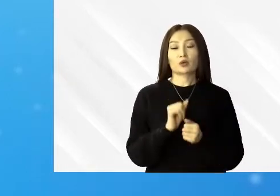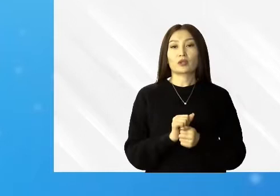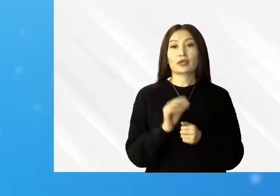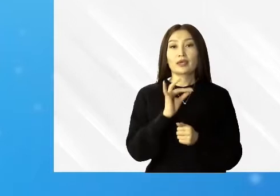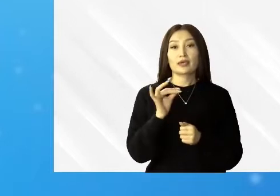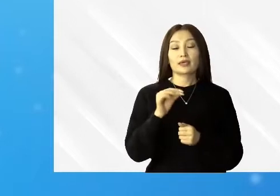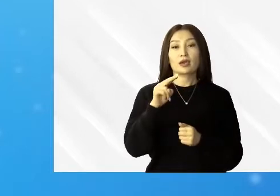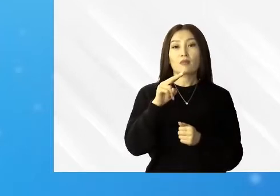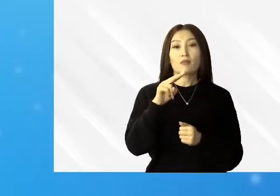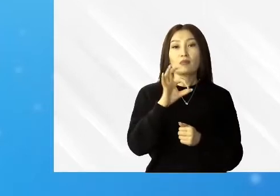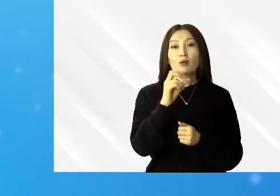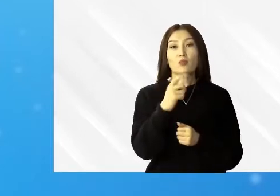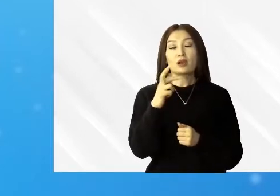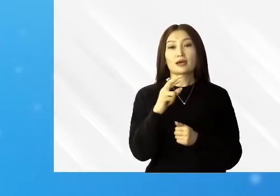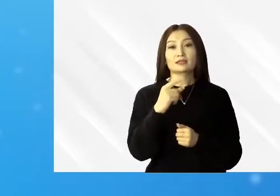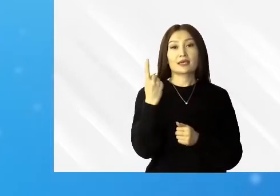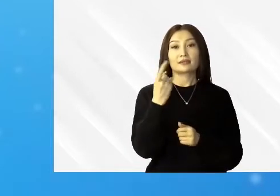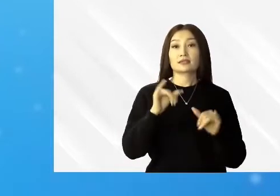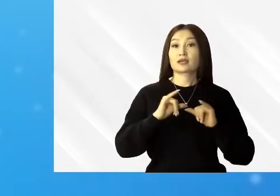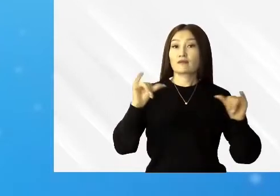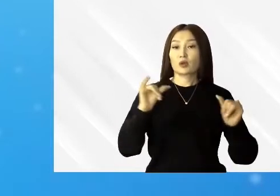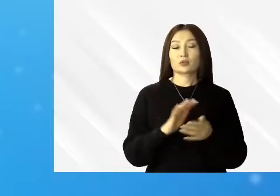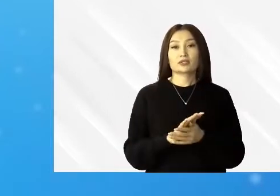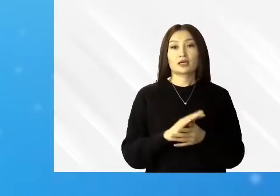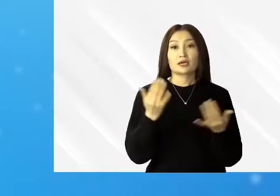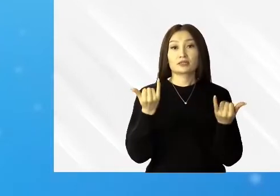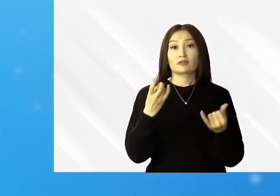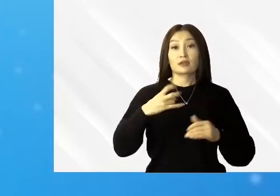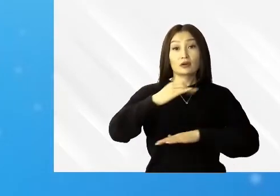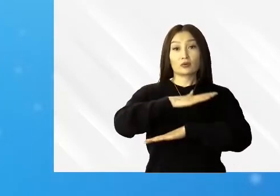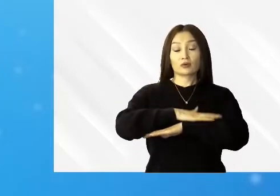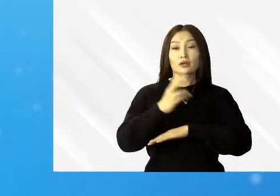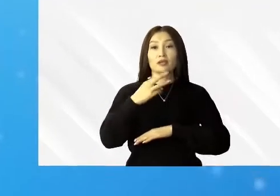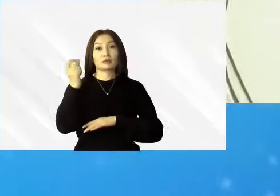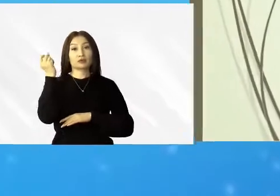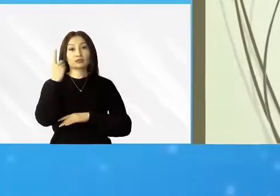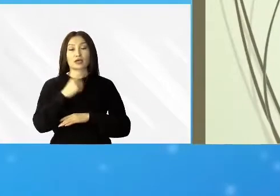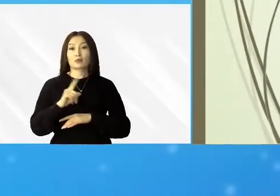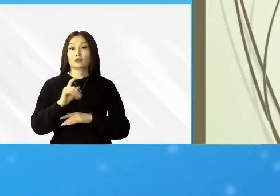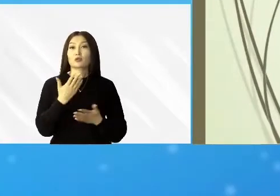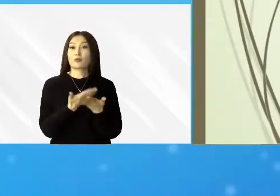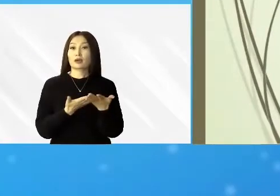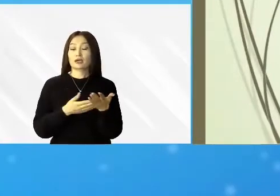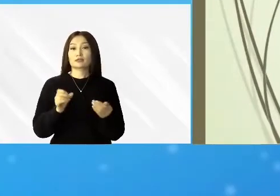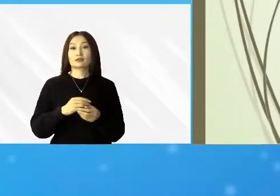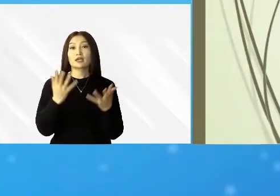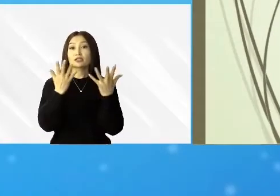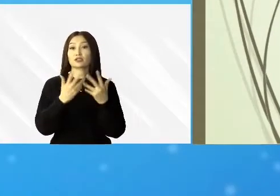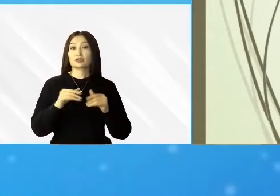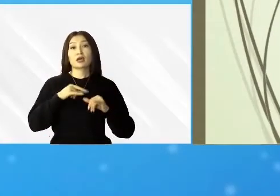и популяция как единица эволюции. Сегодня на уроке мы узнаем, что показывает